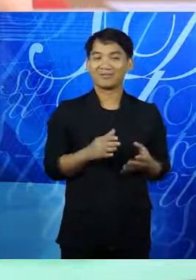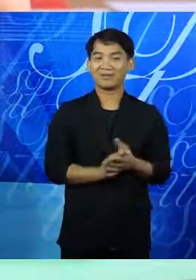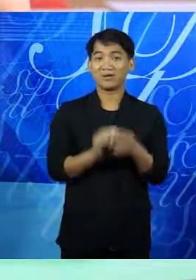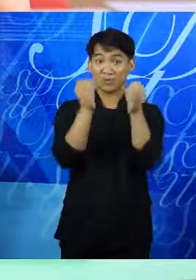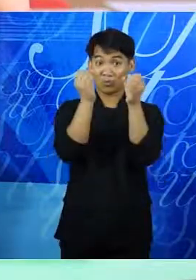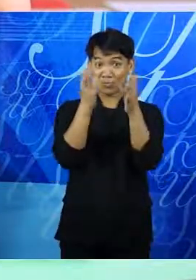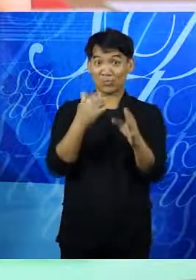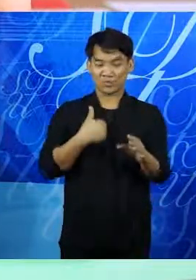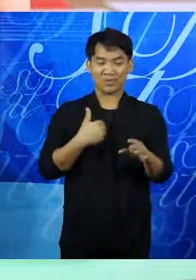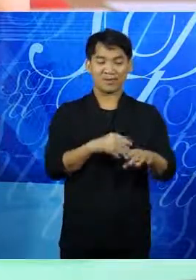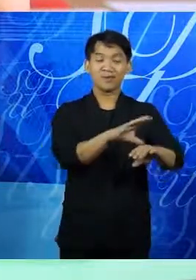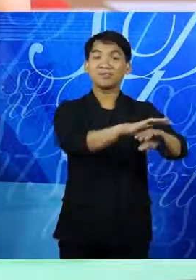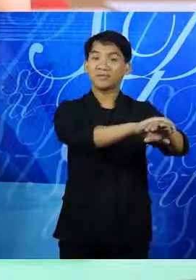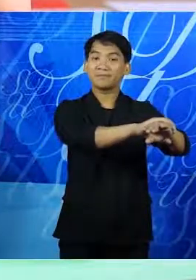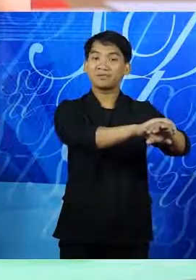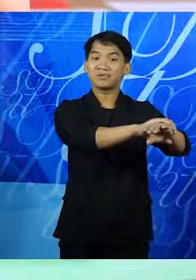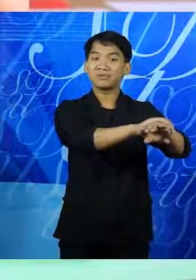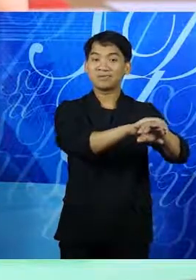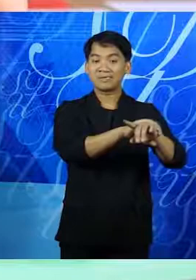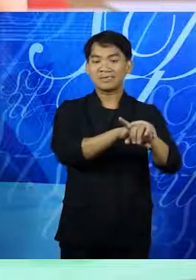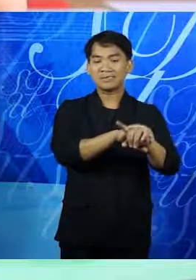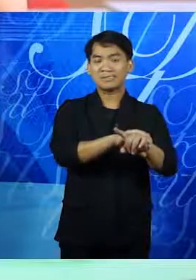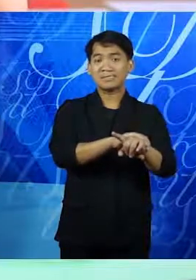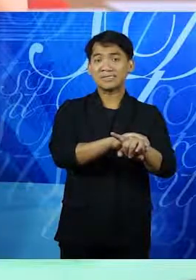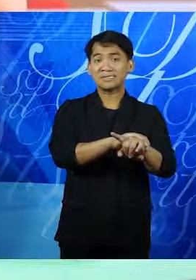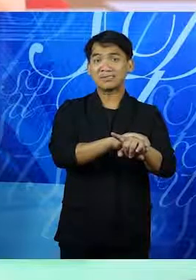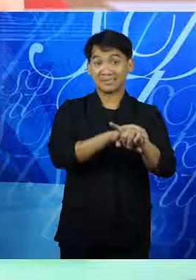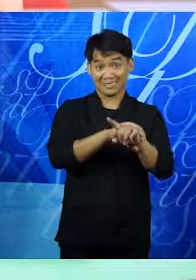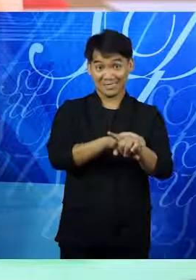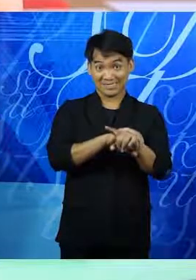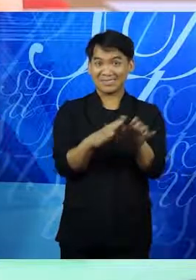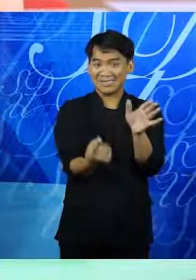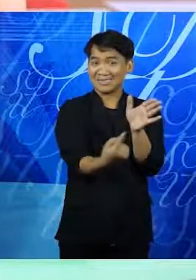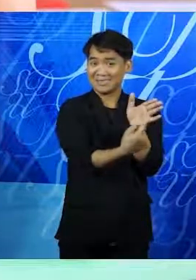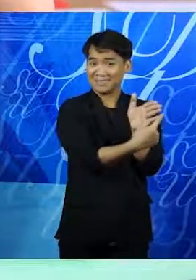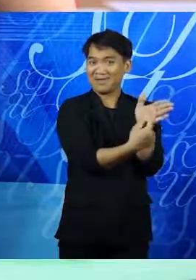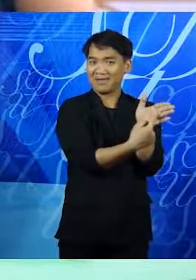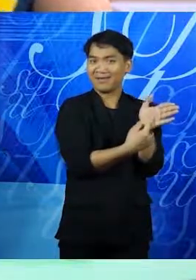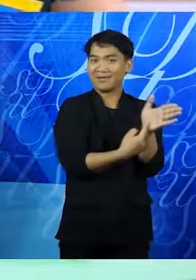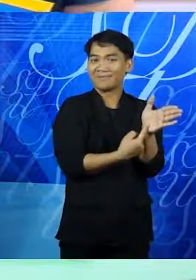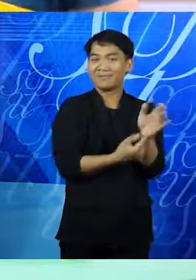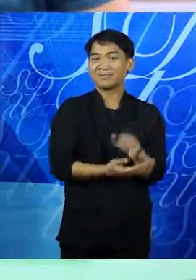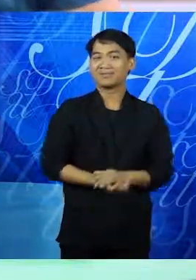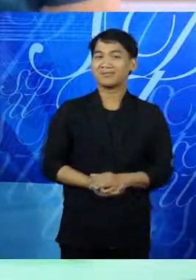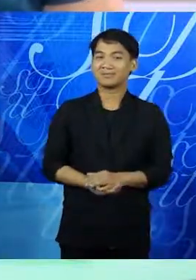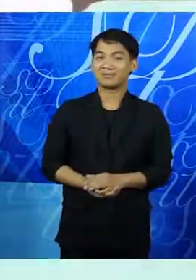คุณครูจับมือเด็กนะคะแล้วชี้หนูอยากได้ขนมหยิบเลย